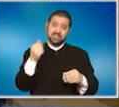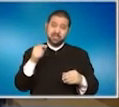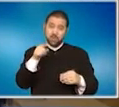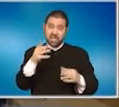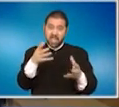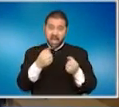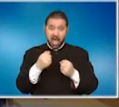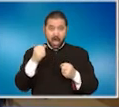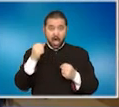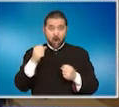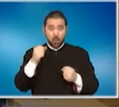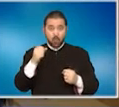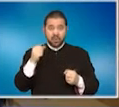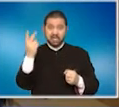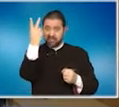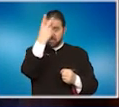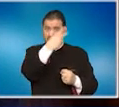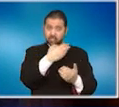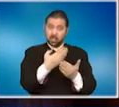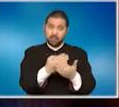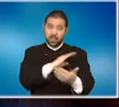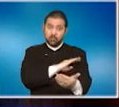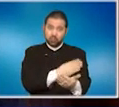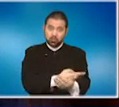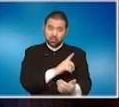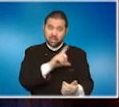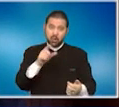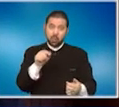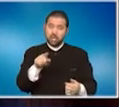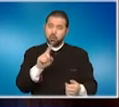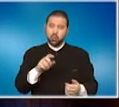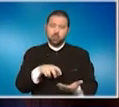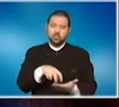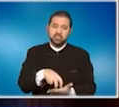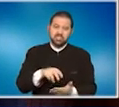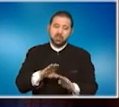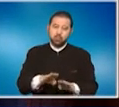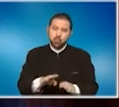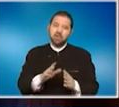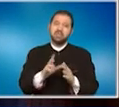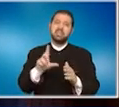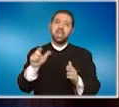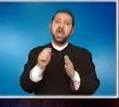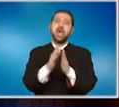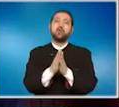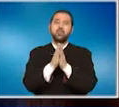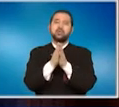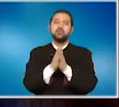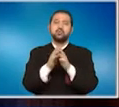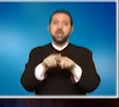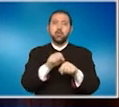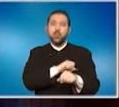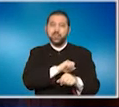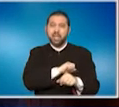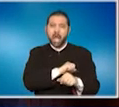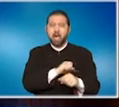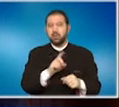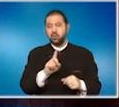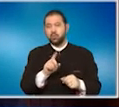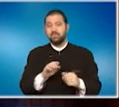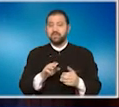ei au conștiința propriei lor puteri. Nu se așează la rugăciune cu teamă, nu se așează la rugăciune să zică ce urma nu